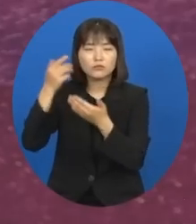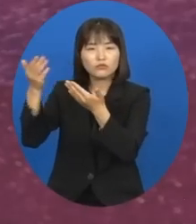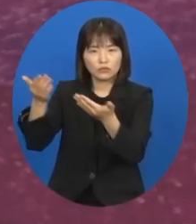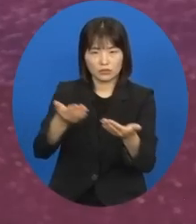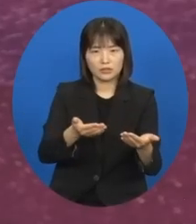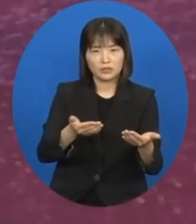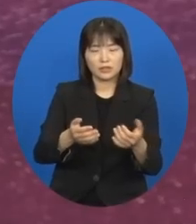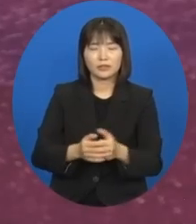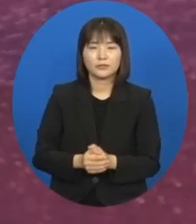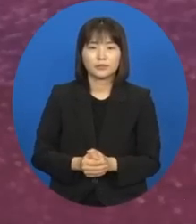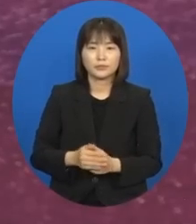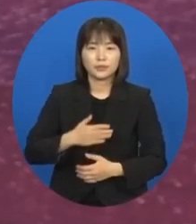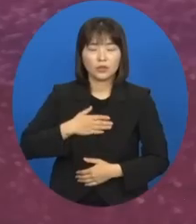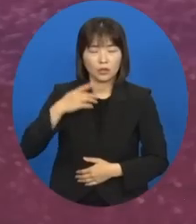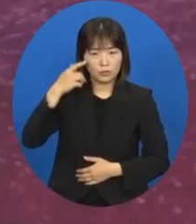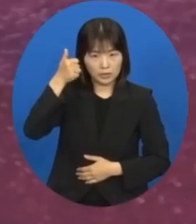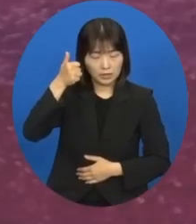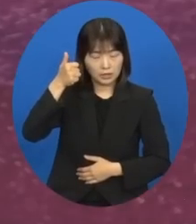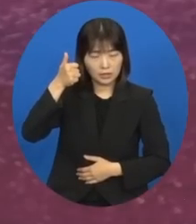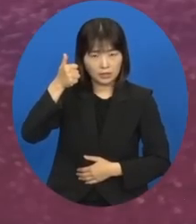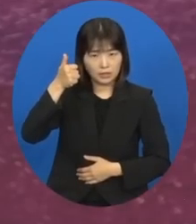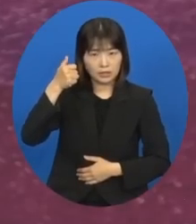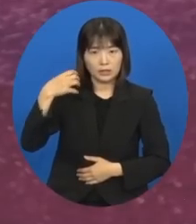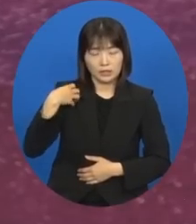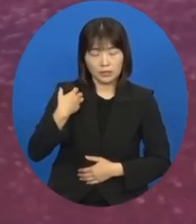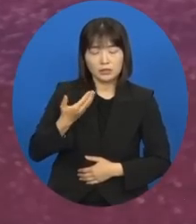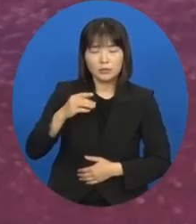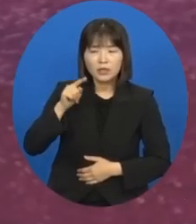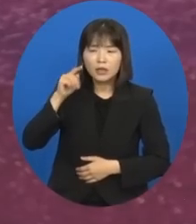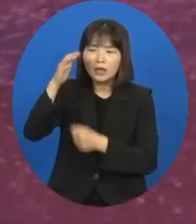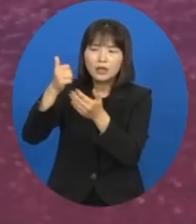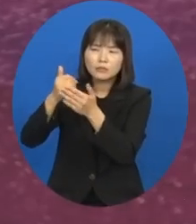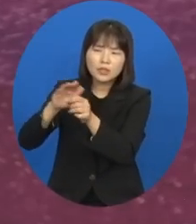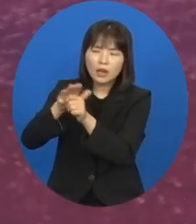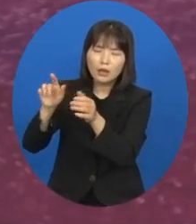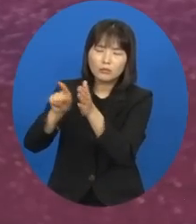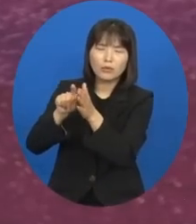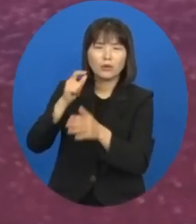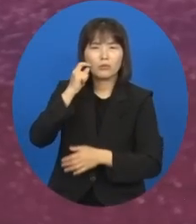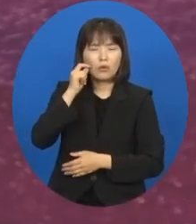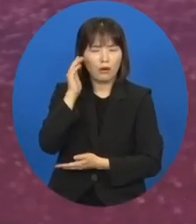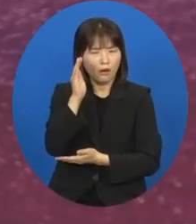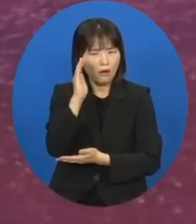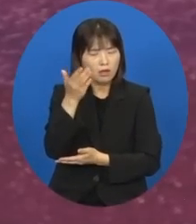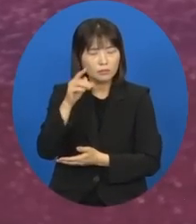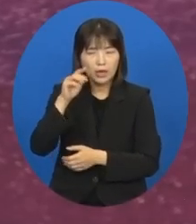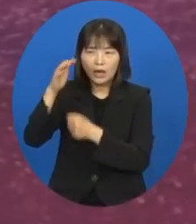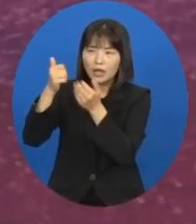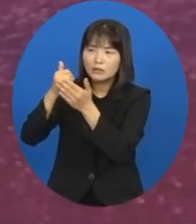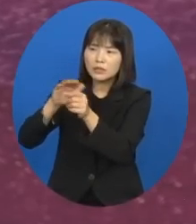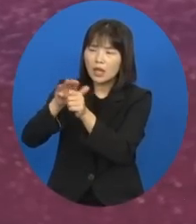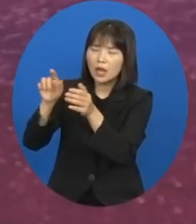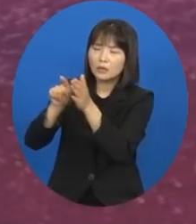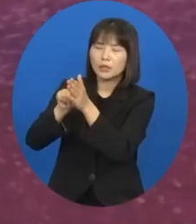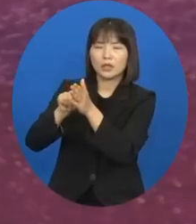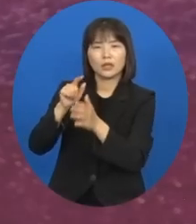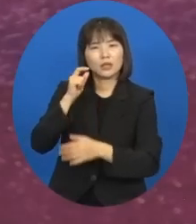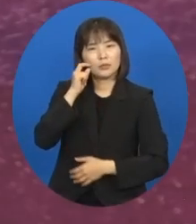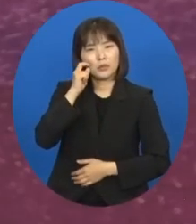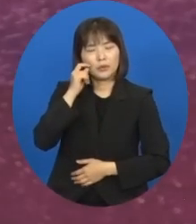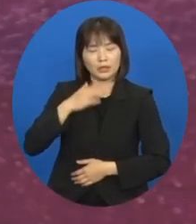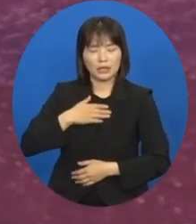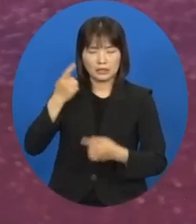저는 목회자였지만 그 사랑을 믿지 못했습니다 설교도 했지만 그 사랑을 도무지 믿지 못했습니다 나는